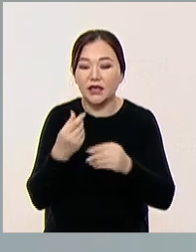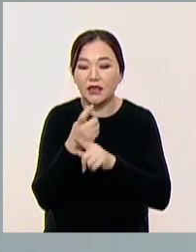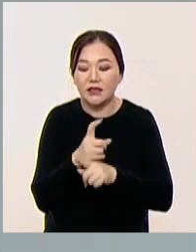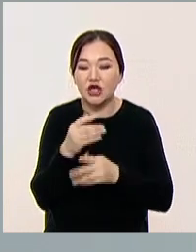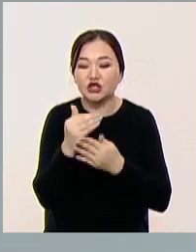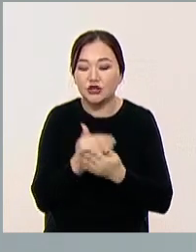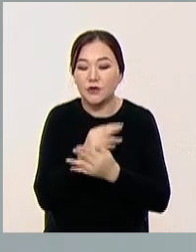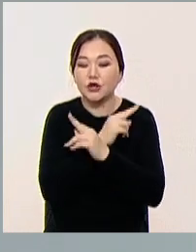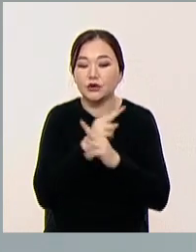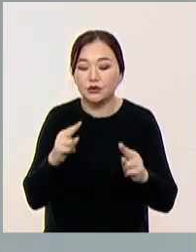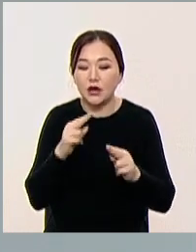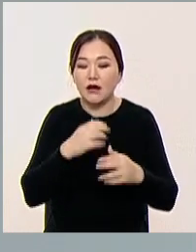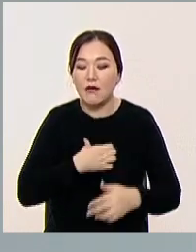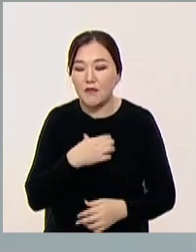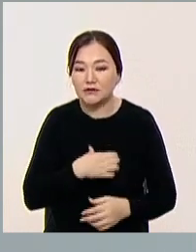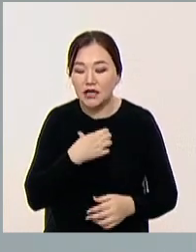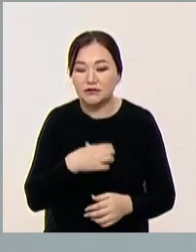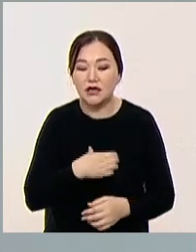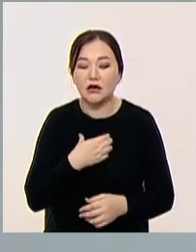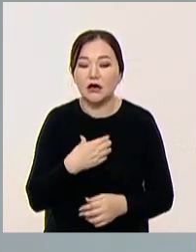режим. И то есть опасаться